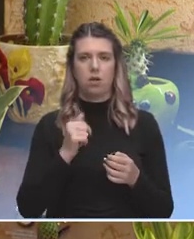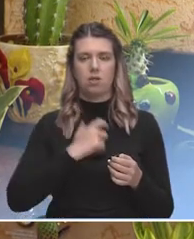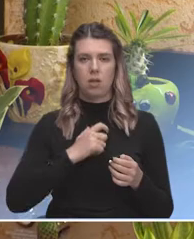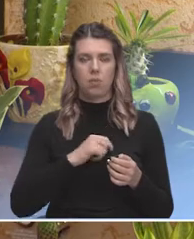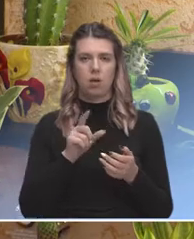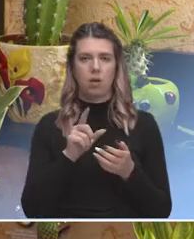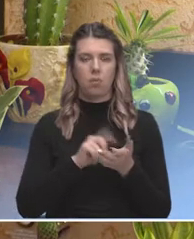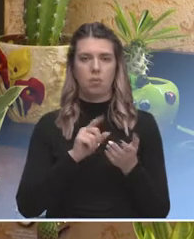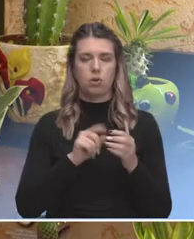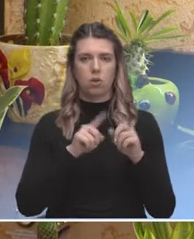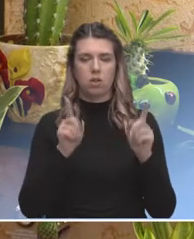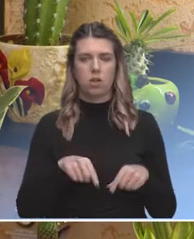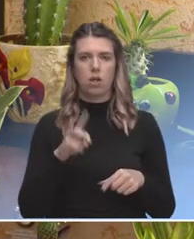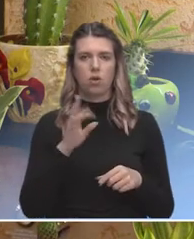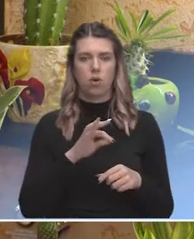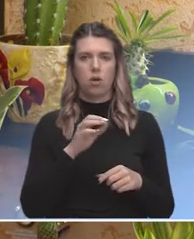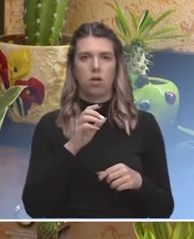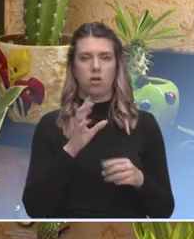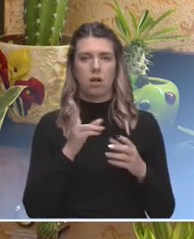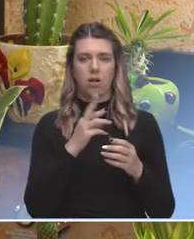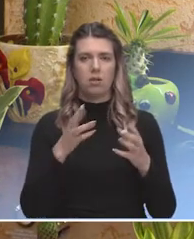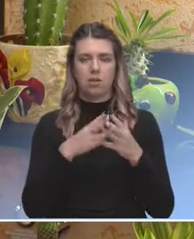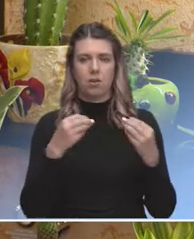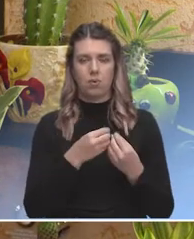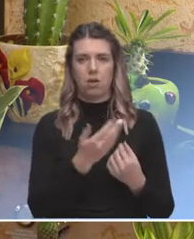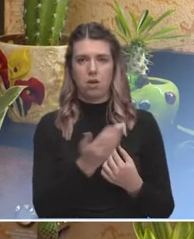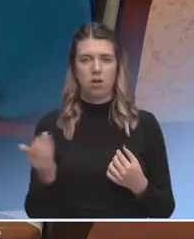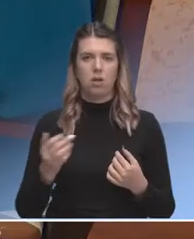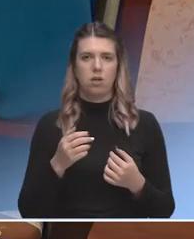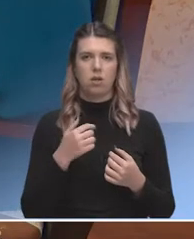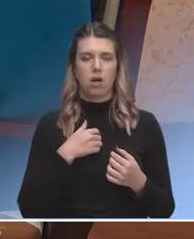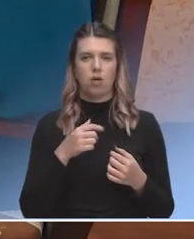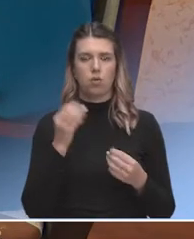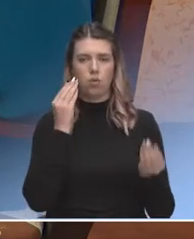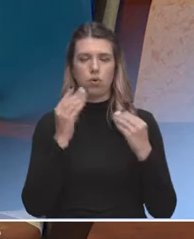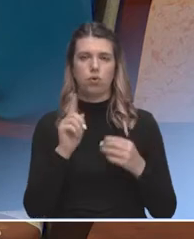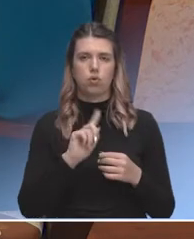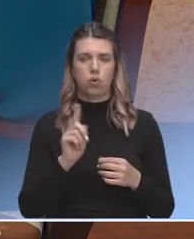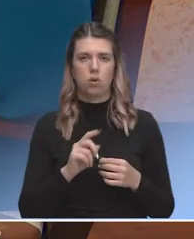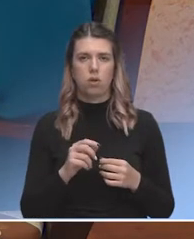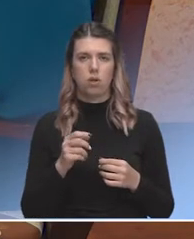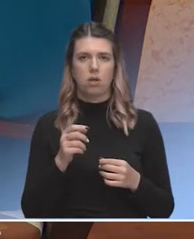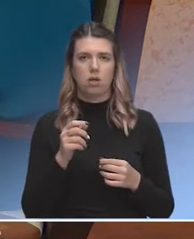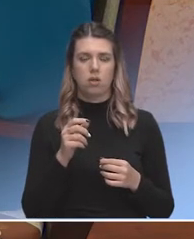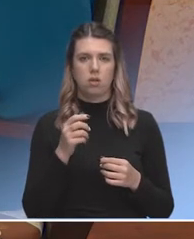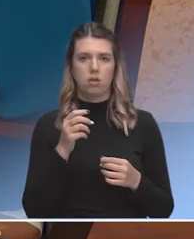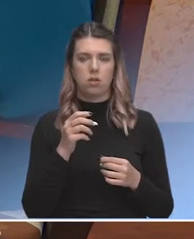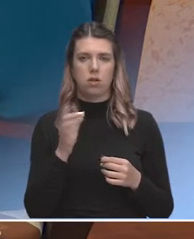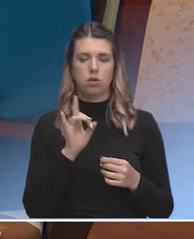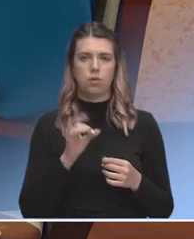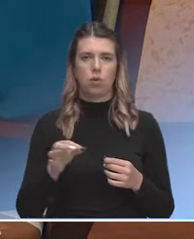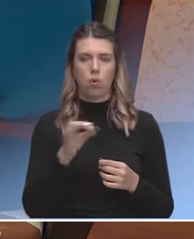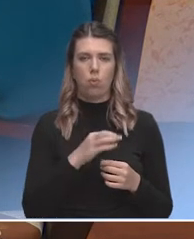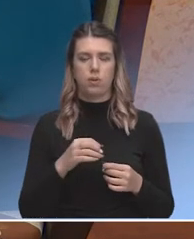на себя переписной лист, но и на членов своего домохозяйства. То есть я полагаю, что значительная часть